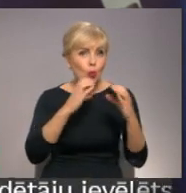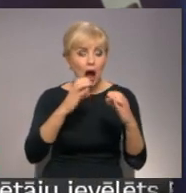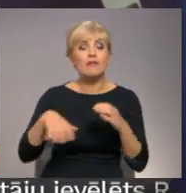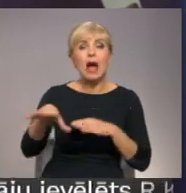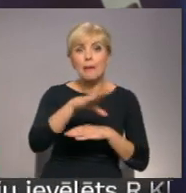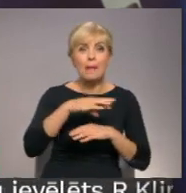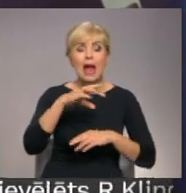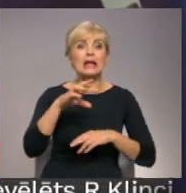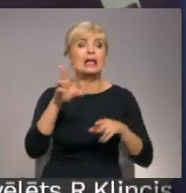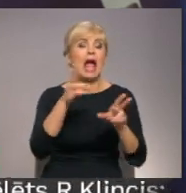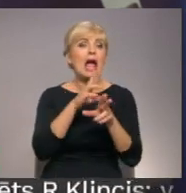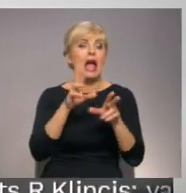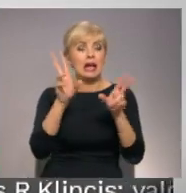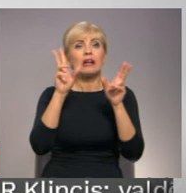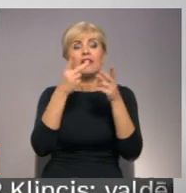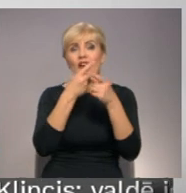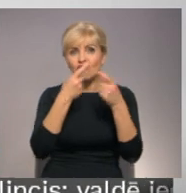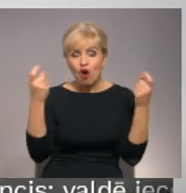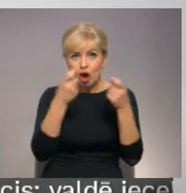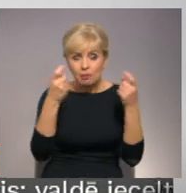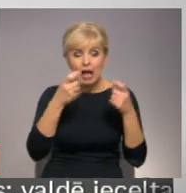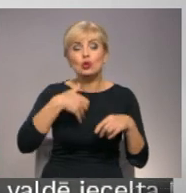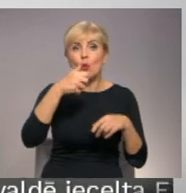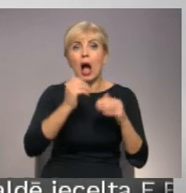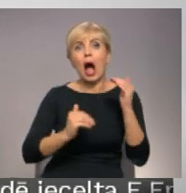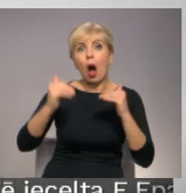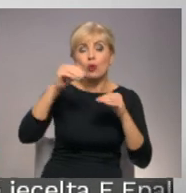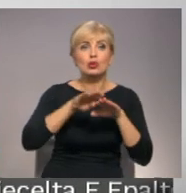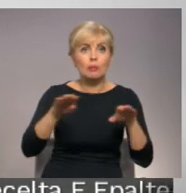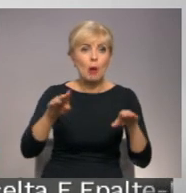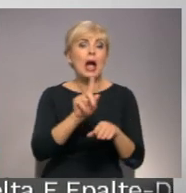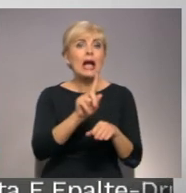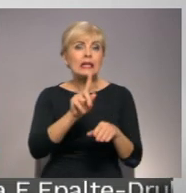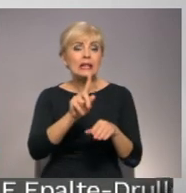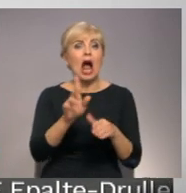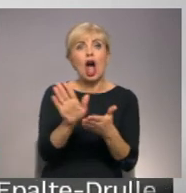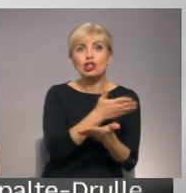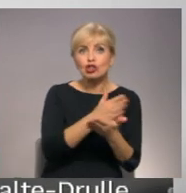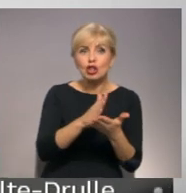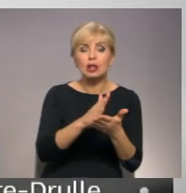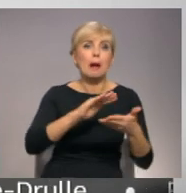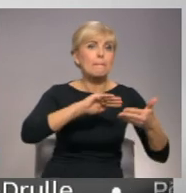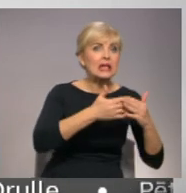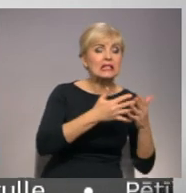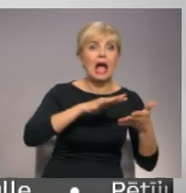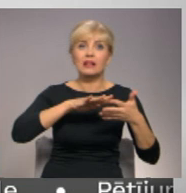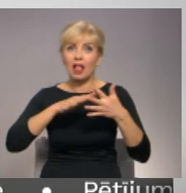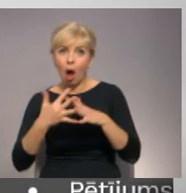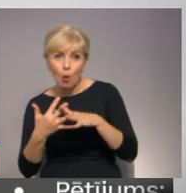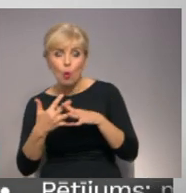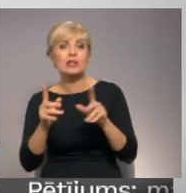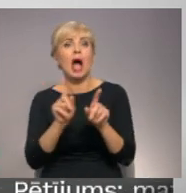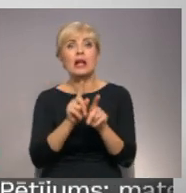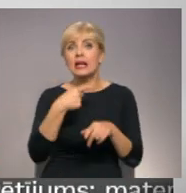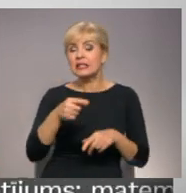šiem skolēniem ir augstāks sasniegums. Pētījums parāda arī plaisu starp lauku un pilsētas skolām. Laukos un arī